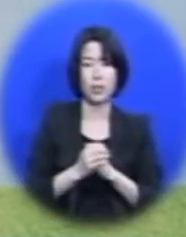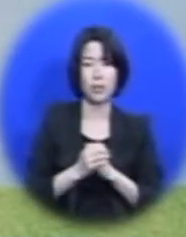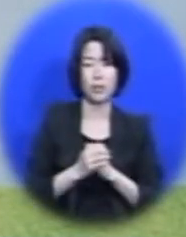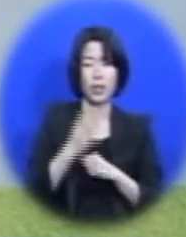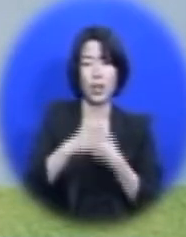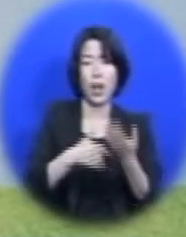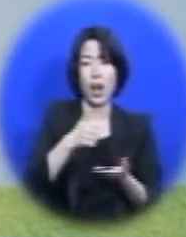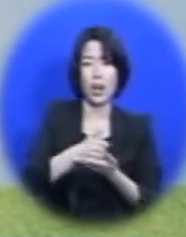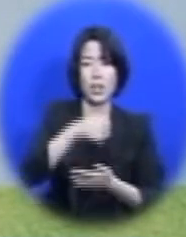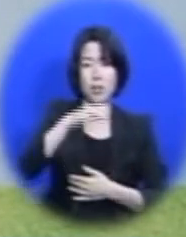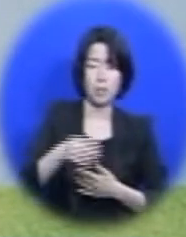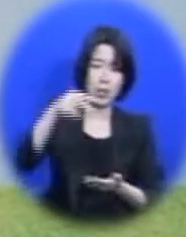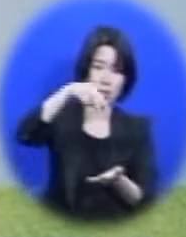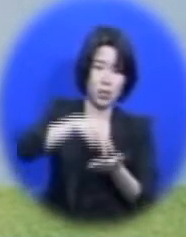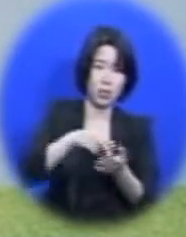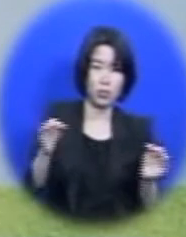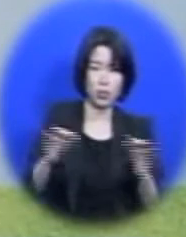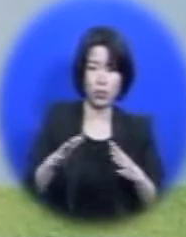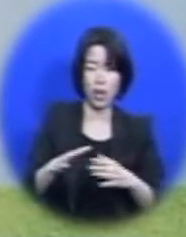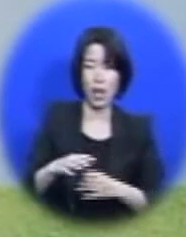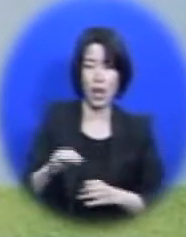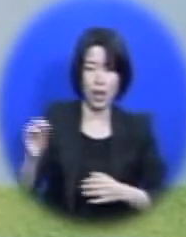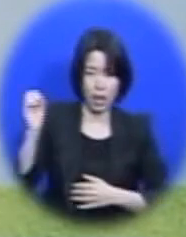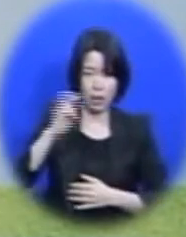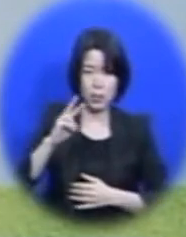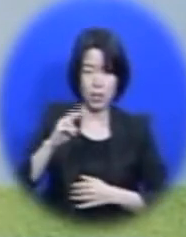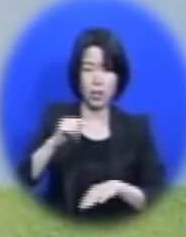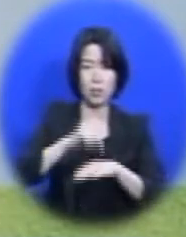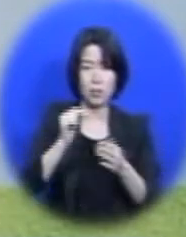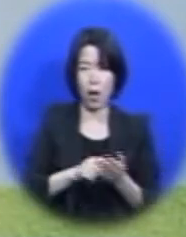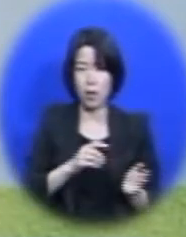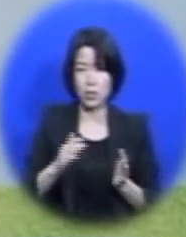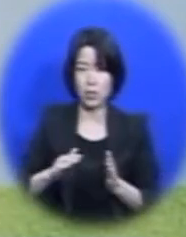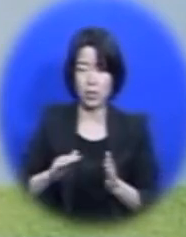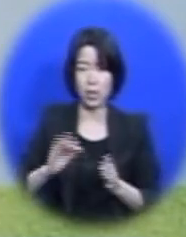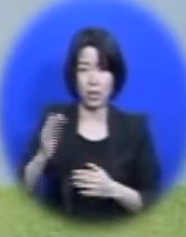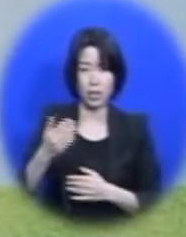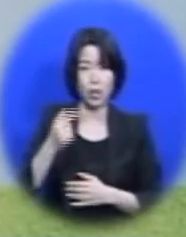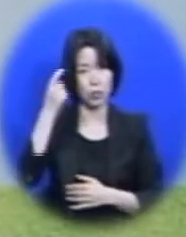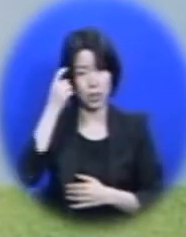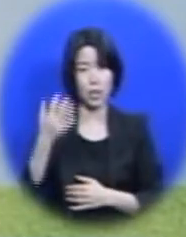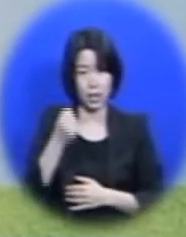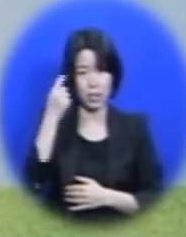하나님 앞에 서는 순간에 그때 갑자기 마음 정리가 된다고 생각하십니까?